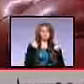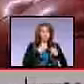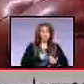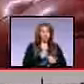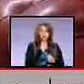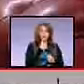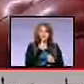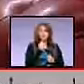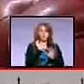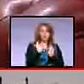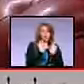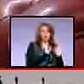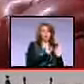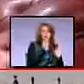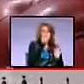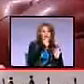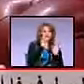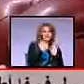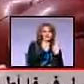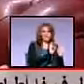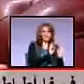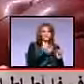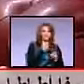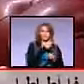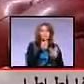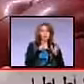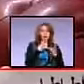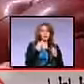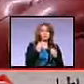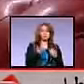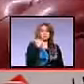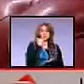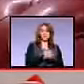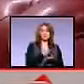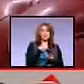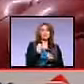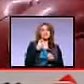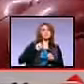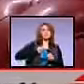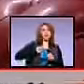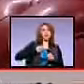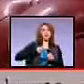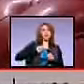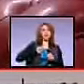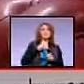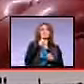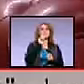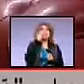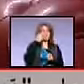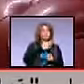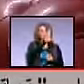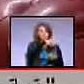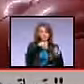وخضراء. فقلت له يا استاذ امالي ده ما يعني مسؤولية كبيرة جدا، وانا طالب ساعتها في معهد سينما. قال لي لا انت هتعمل معايا